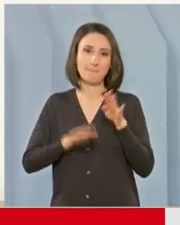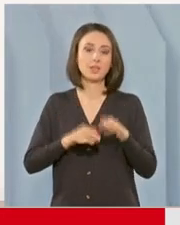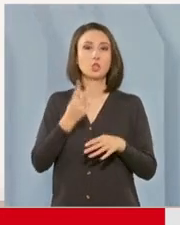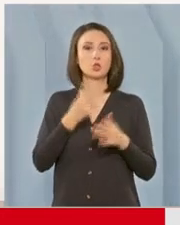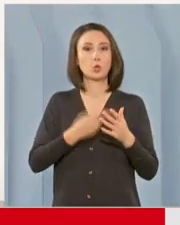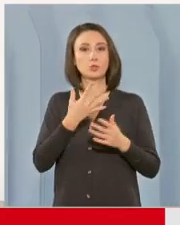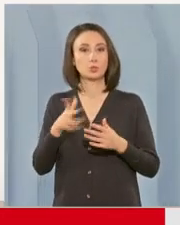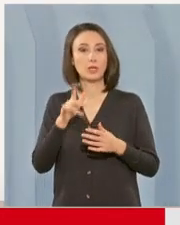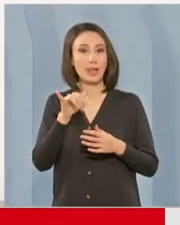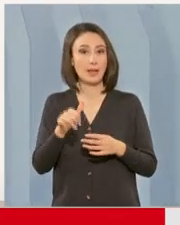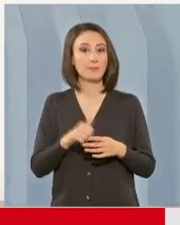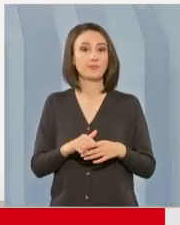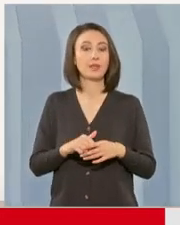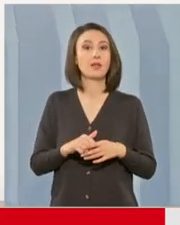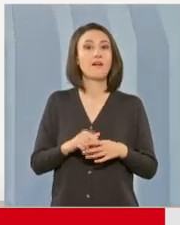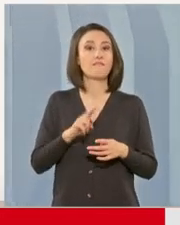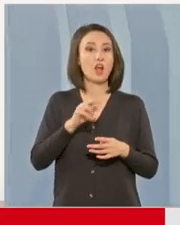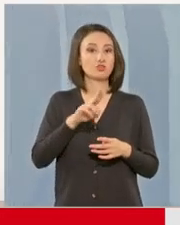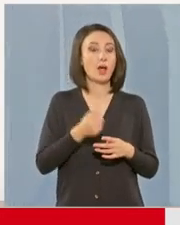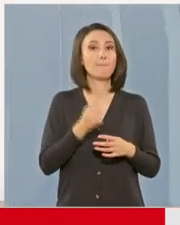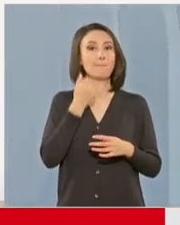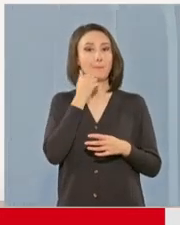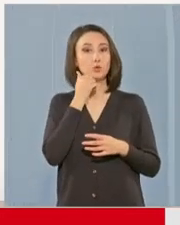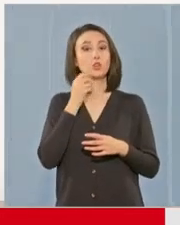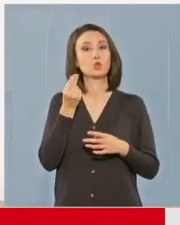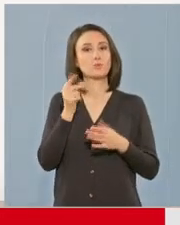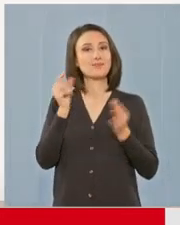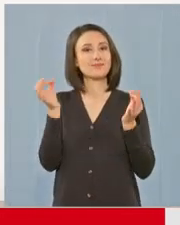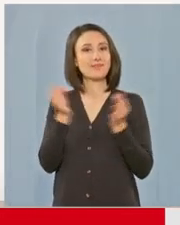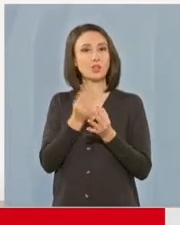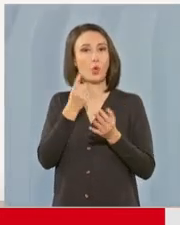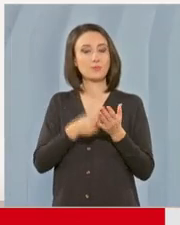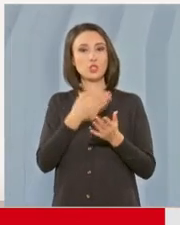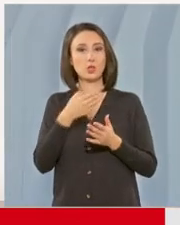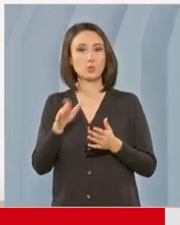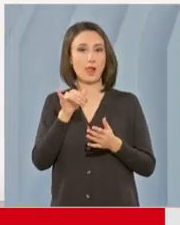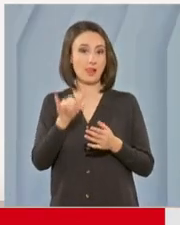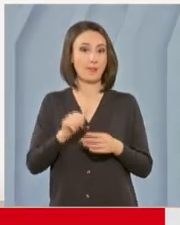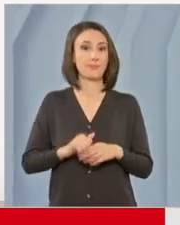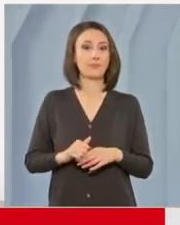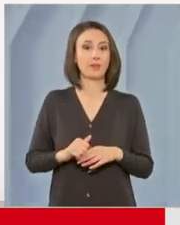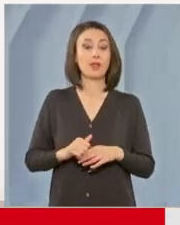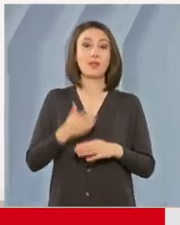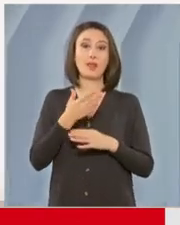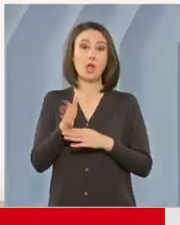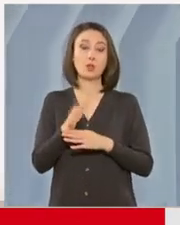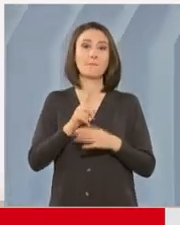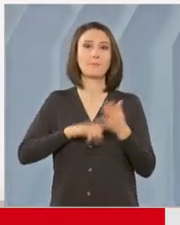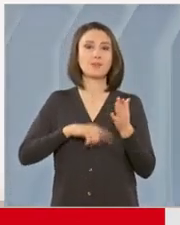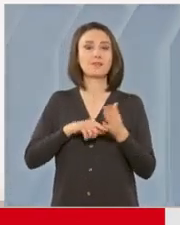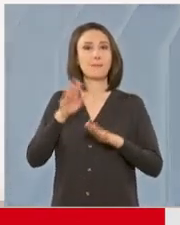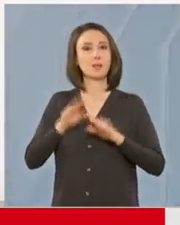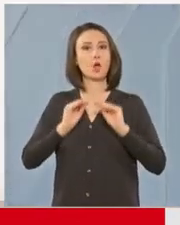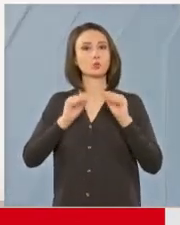2500 RON în județe precum Vrancea și Botoșani suma scade sub 1600 RON asta în timp ce la nivel național pensia medie